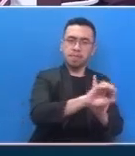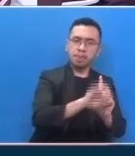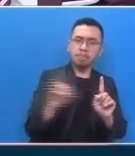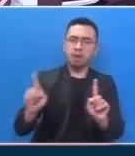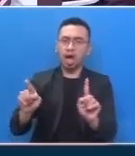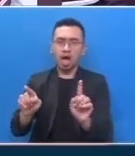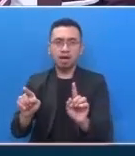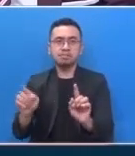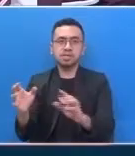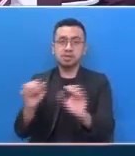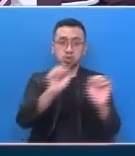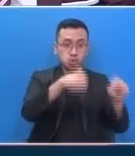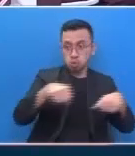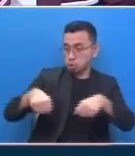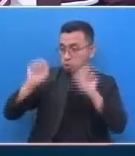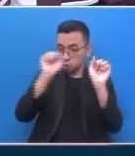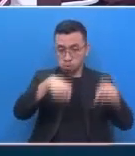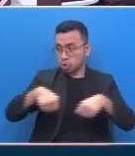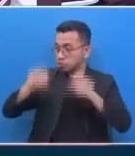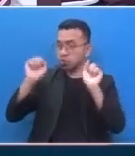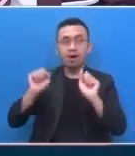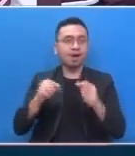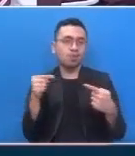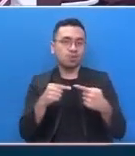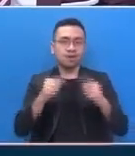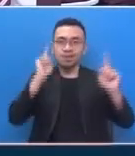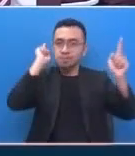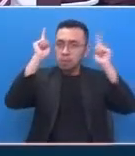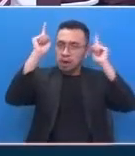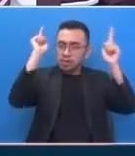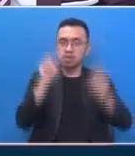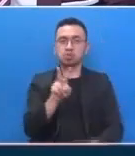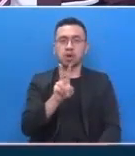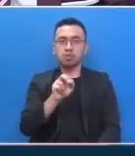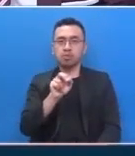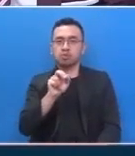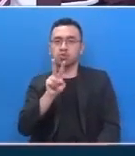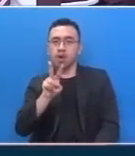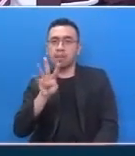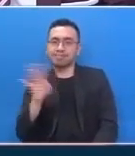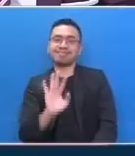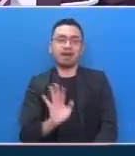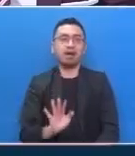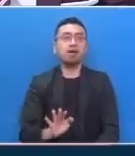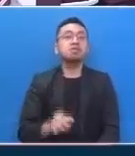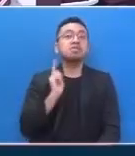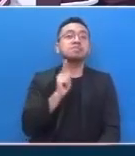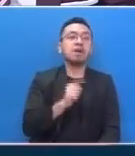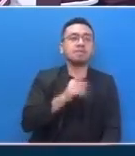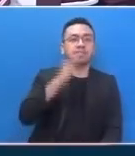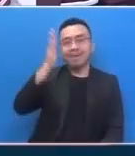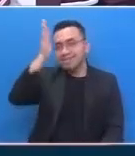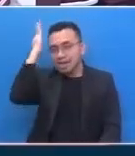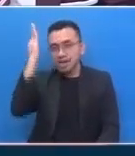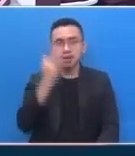menjadi ee hal yang terkait dengan politik 2024 Kenapa karena karir politik Mereka ada di wadah yang sama loh PDI